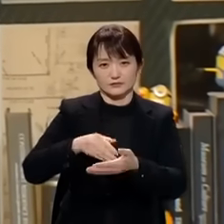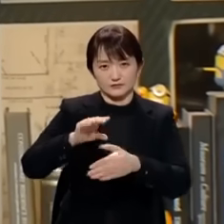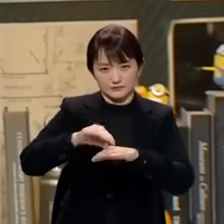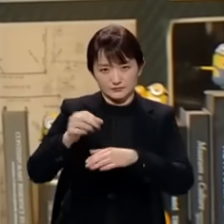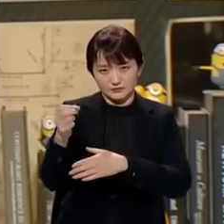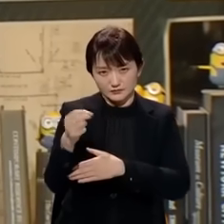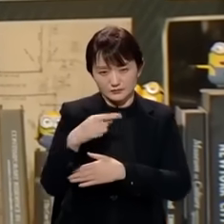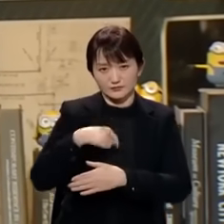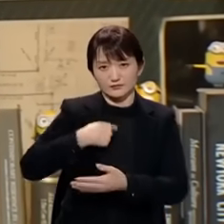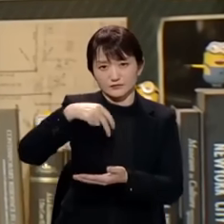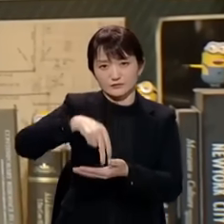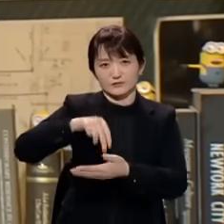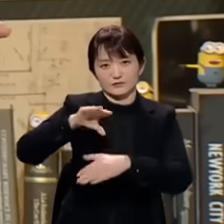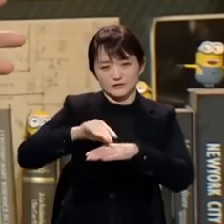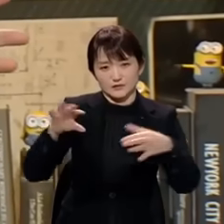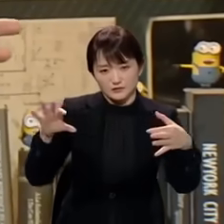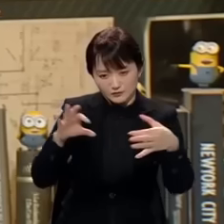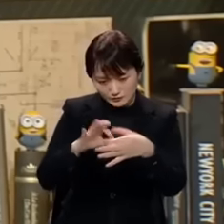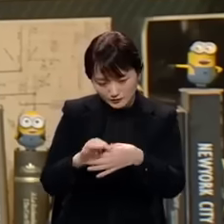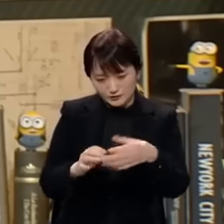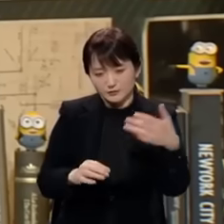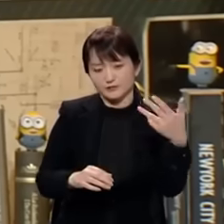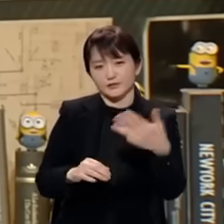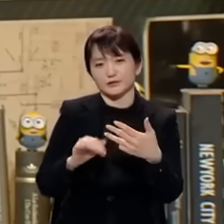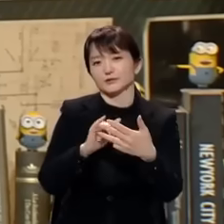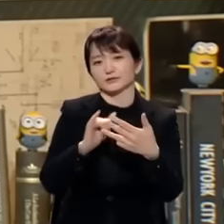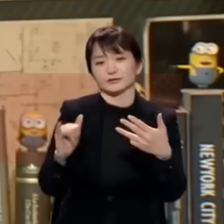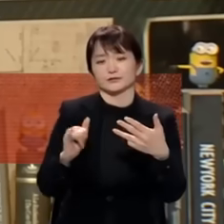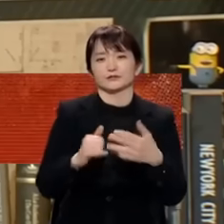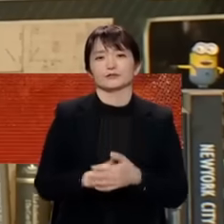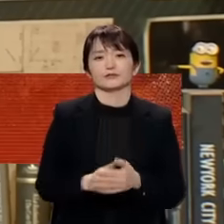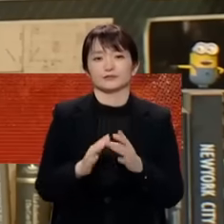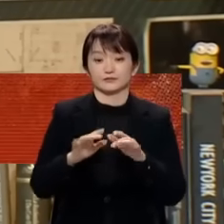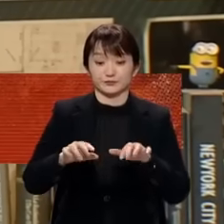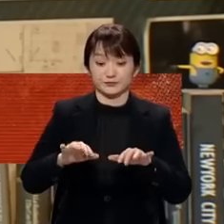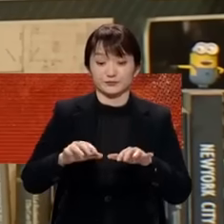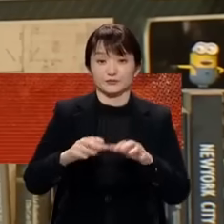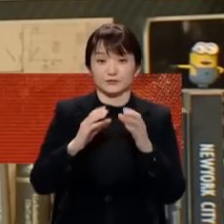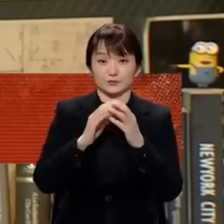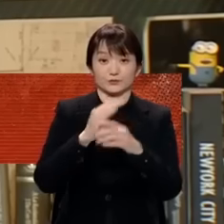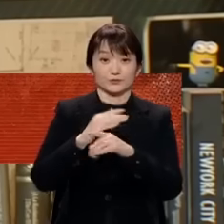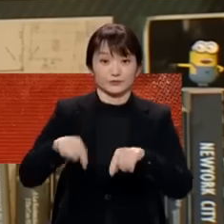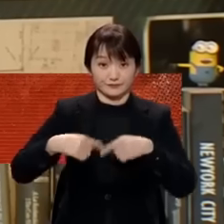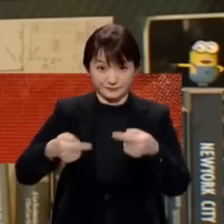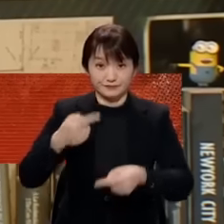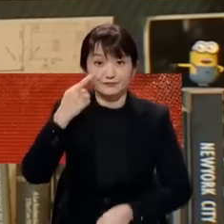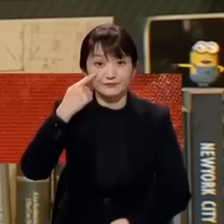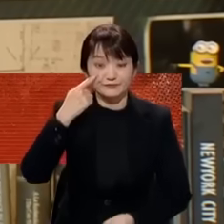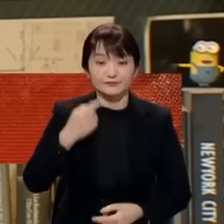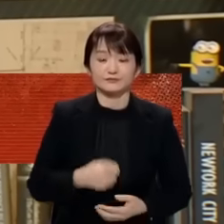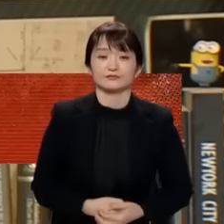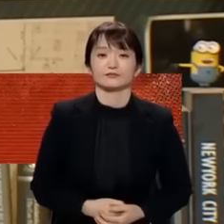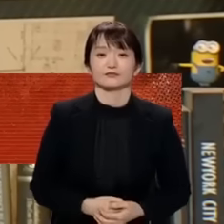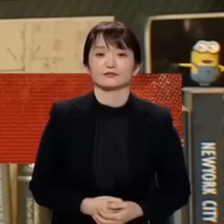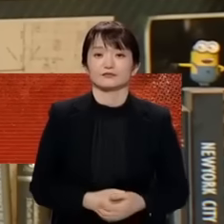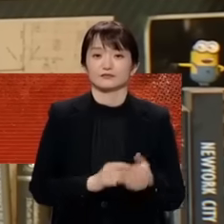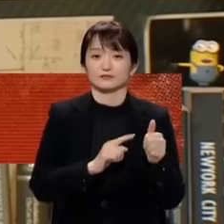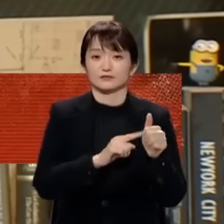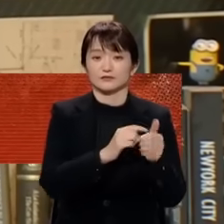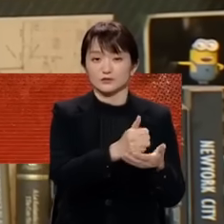독립 채널에서 8,000여 분의 우리 가족 여러분들 함께하고 계신데요 채팅창에로 함께 참여해 보시죠 먼저 사연자